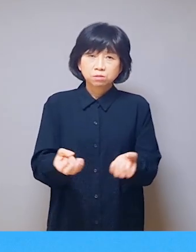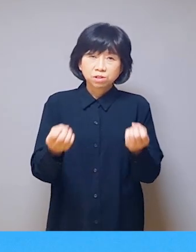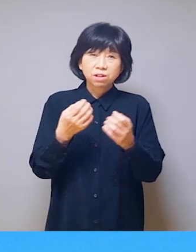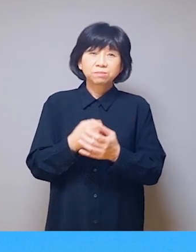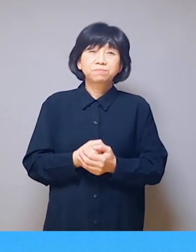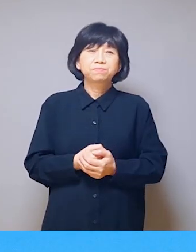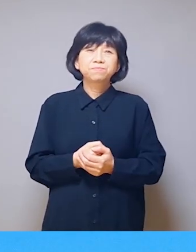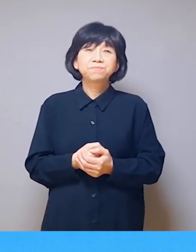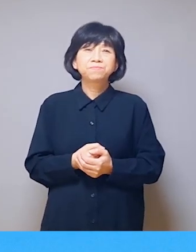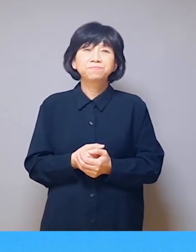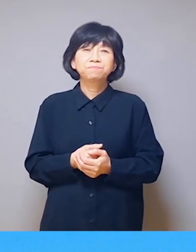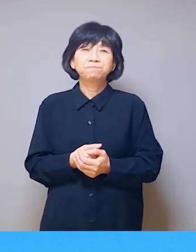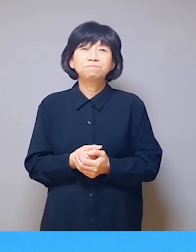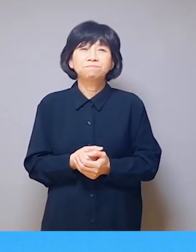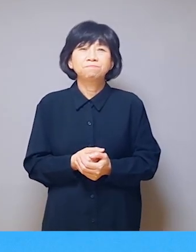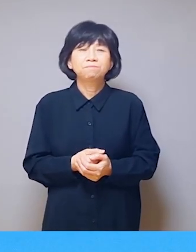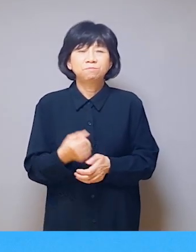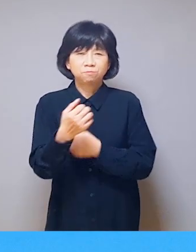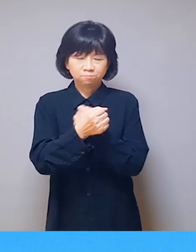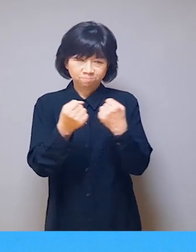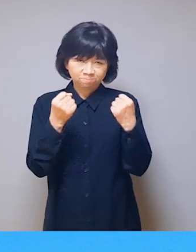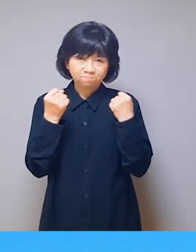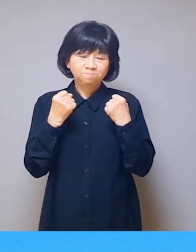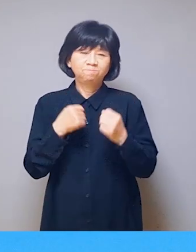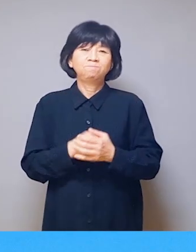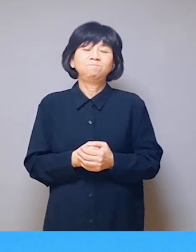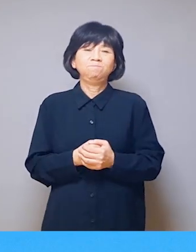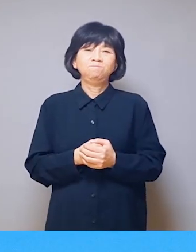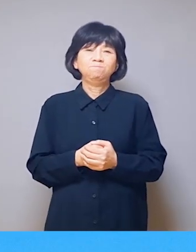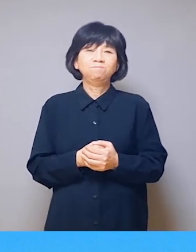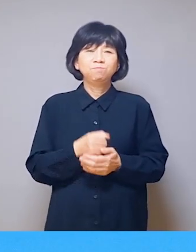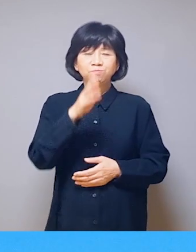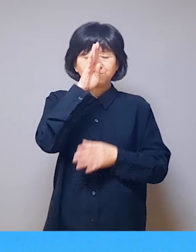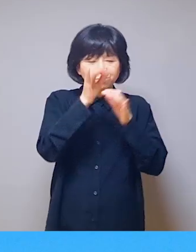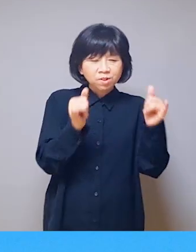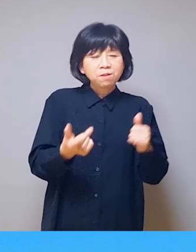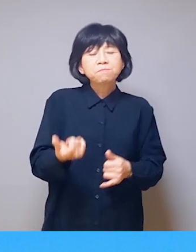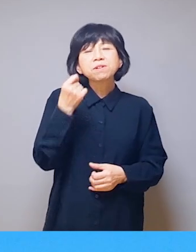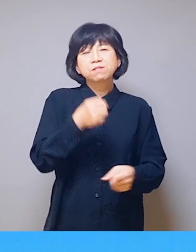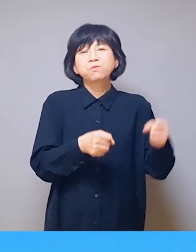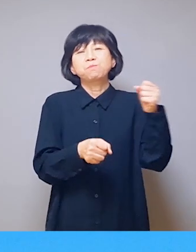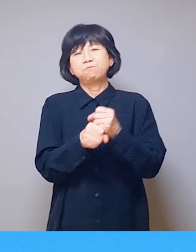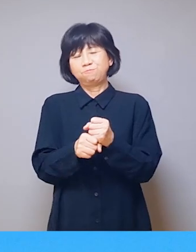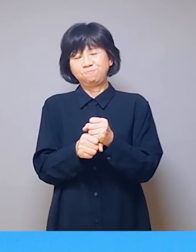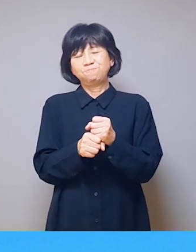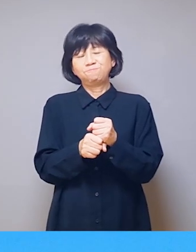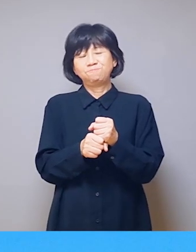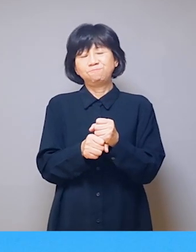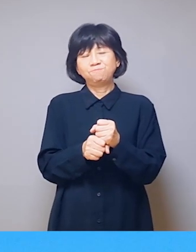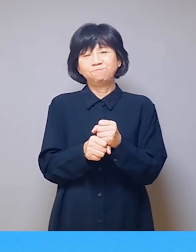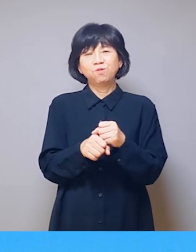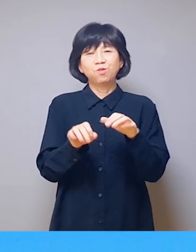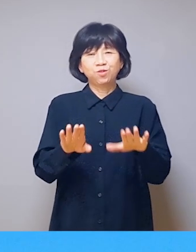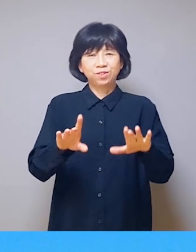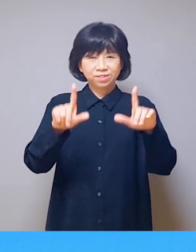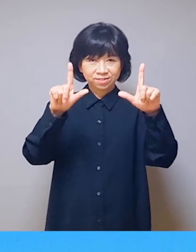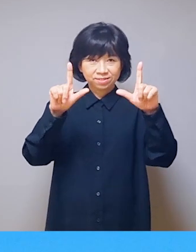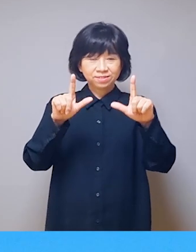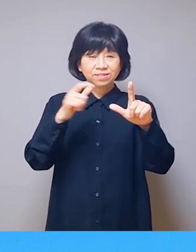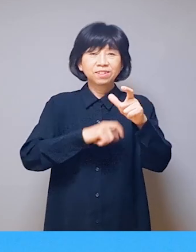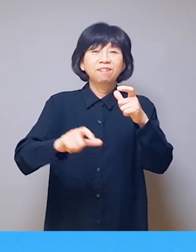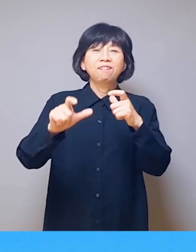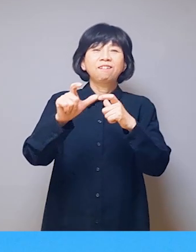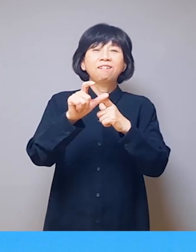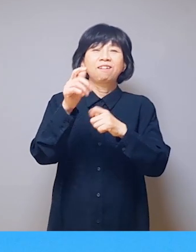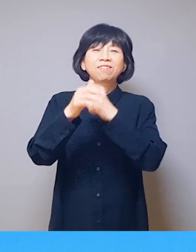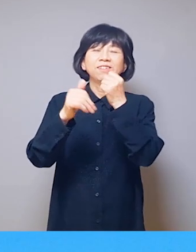할렐루야. 네, 그래서 건강하시고 또 편찮으신 어른들은 또 빨리 회복되실 수 있고 2025년도에